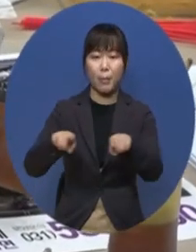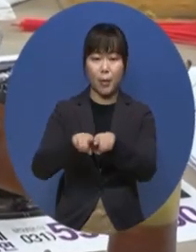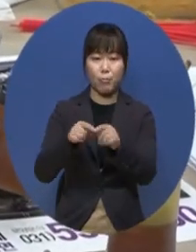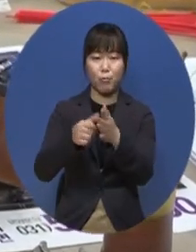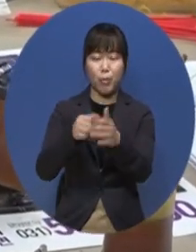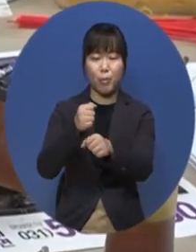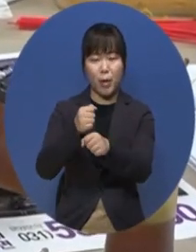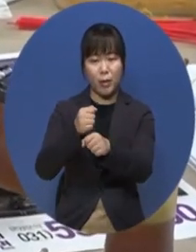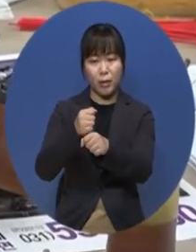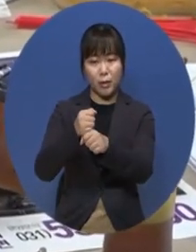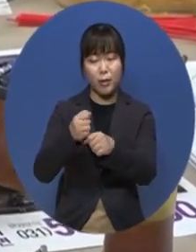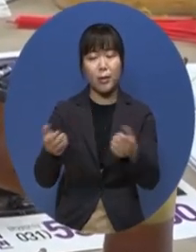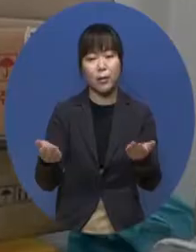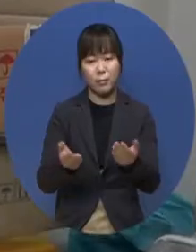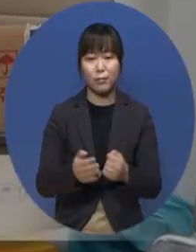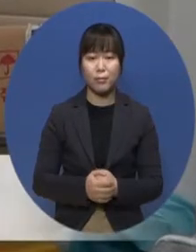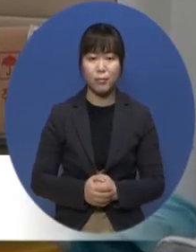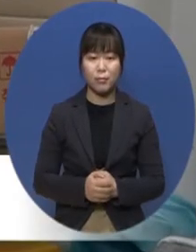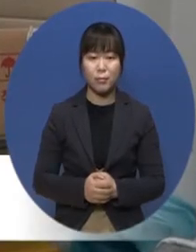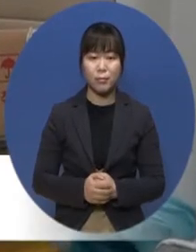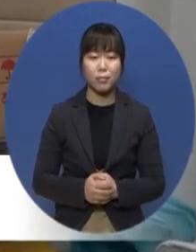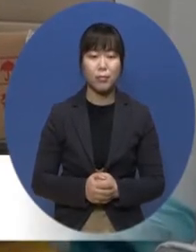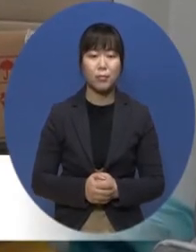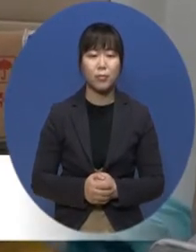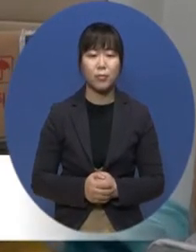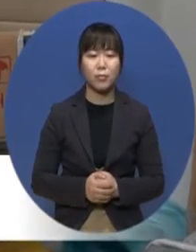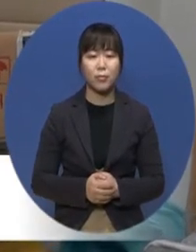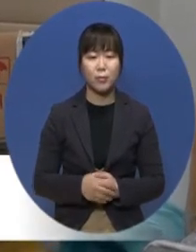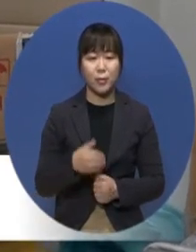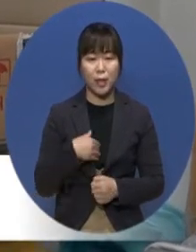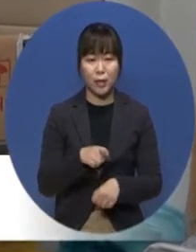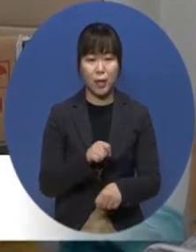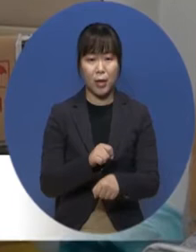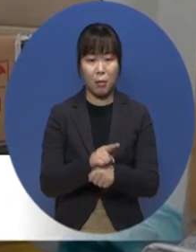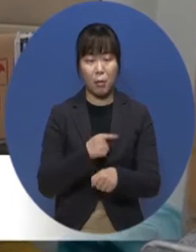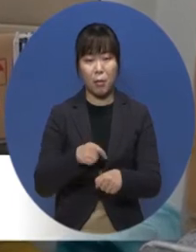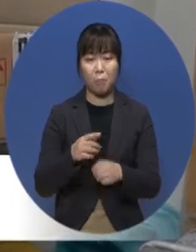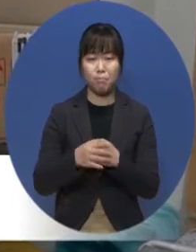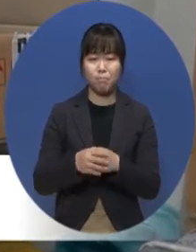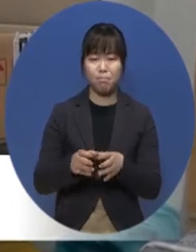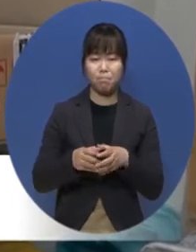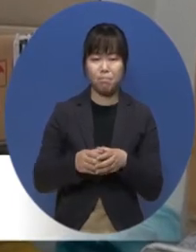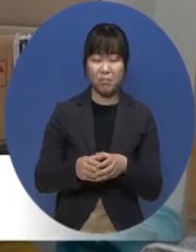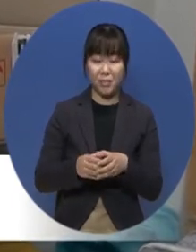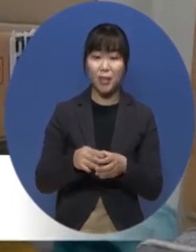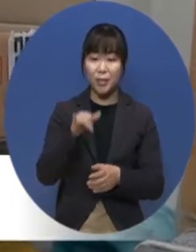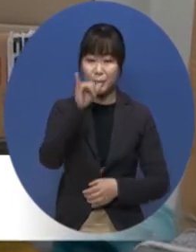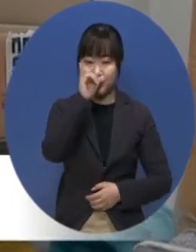제품 생산에 주력하고 있습니다. 제가 좀 성격이